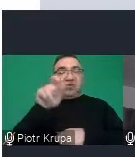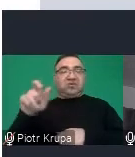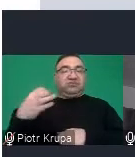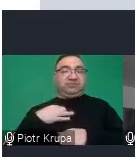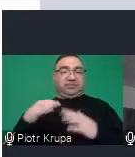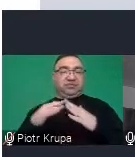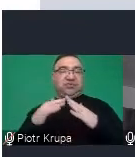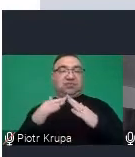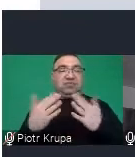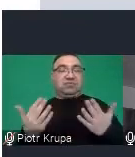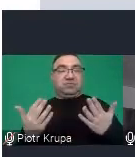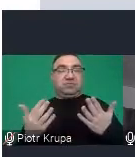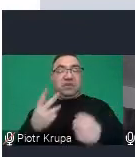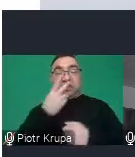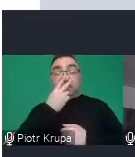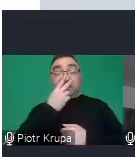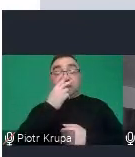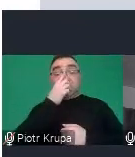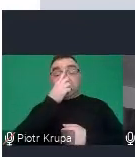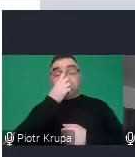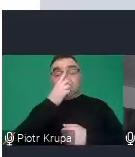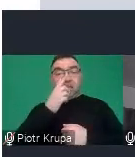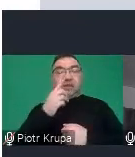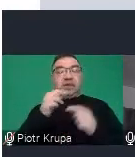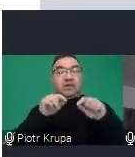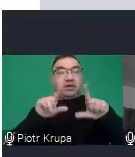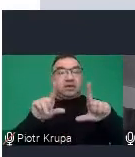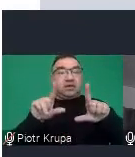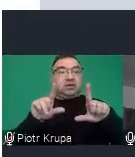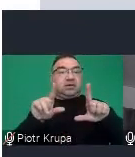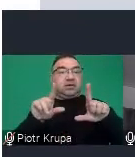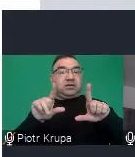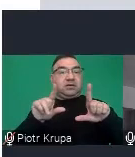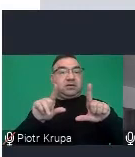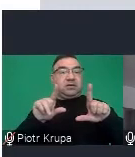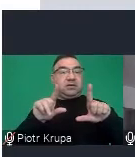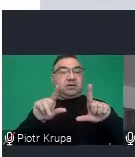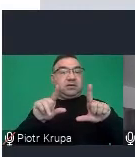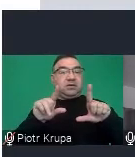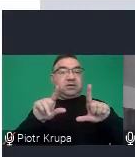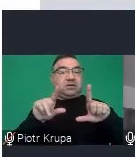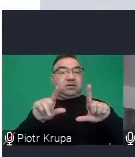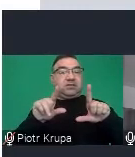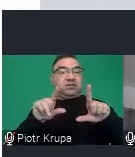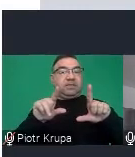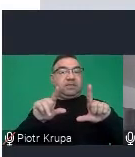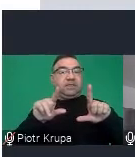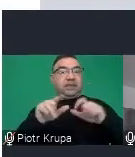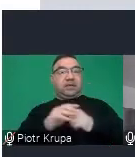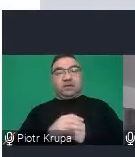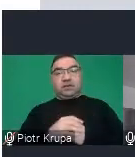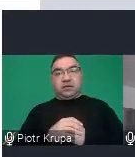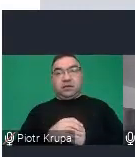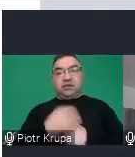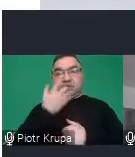końcowego. Widzimy tutaj na przedstawionym wykresie, że tak naprawdę